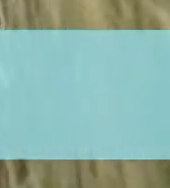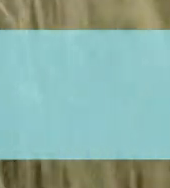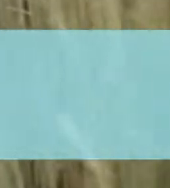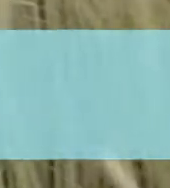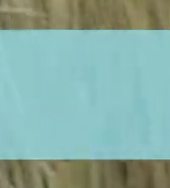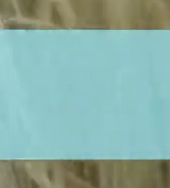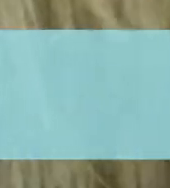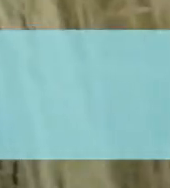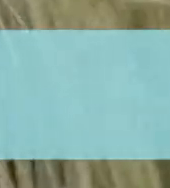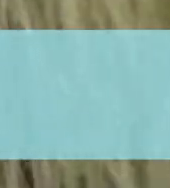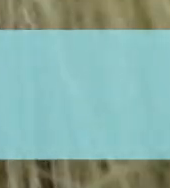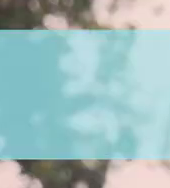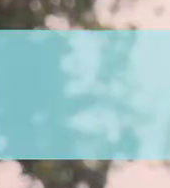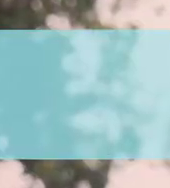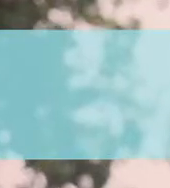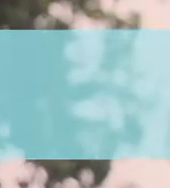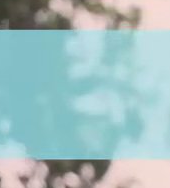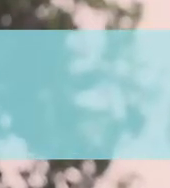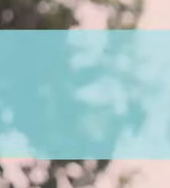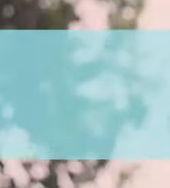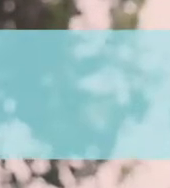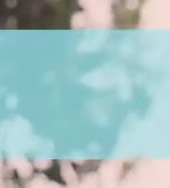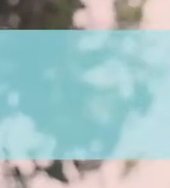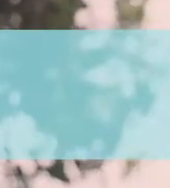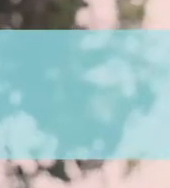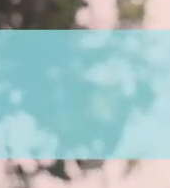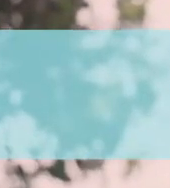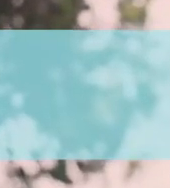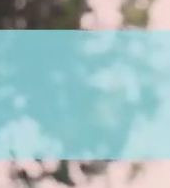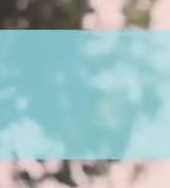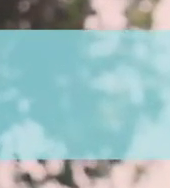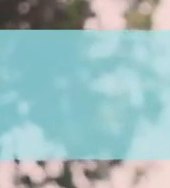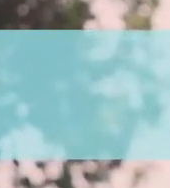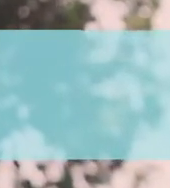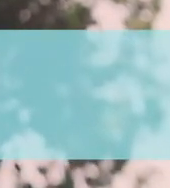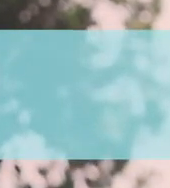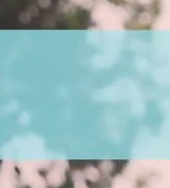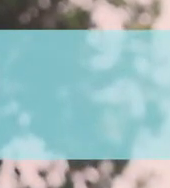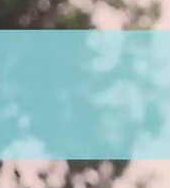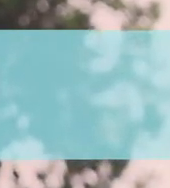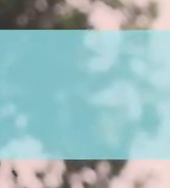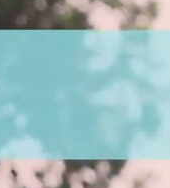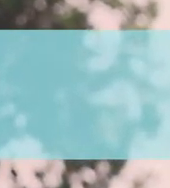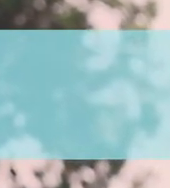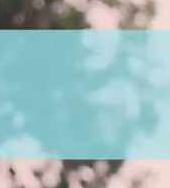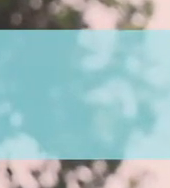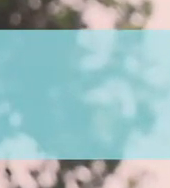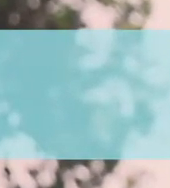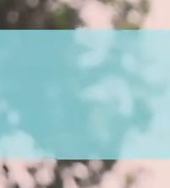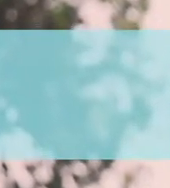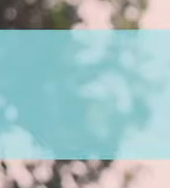cergaskan diri. Angkat tangan kiri, goyang ke hati. Angkat